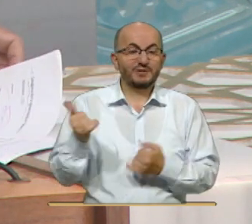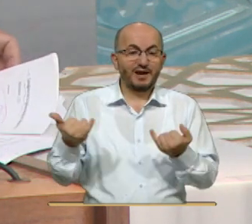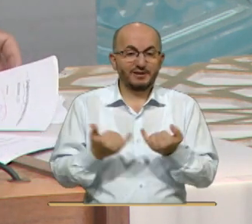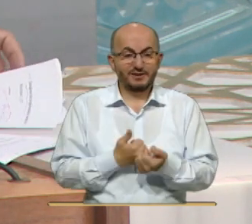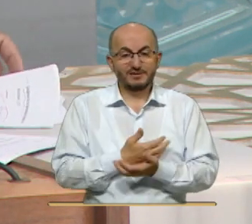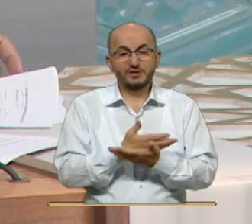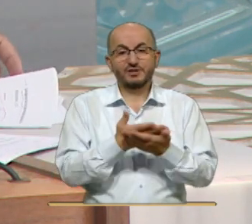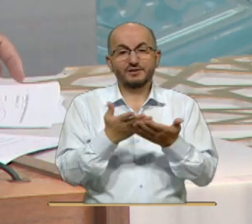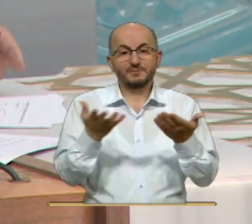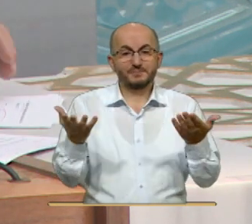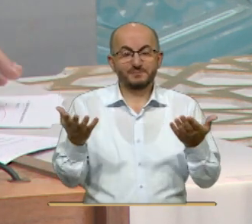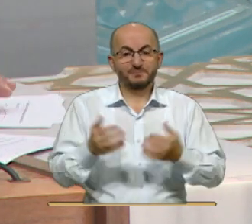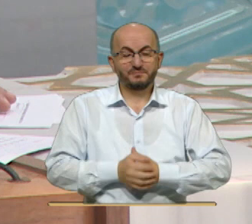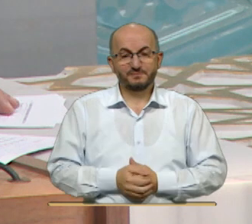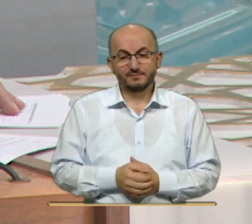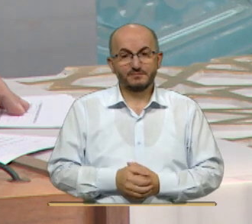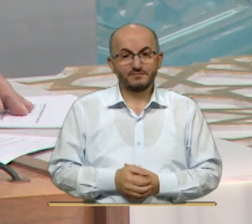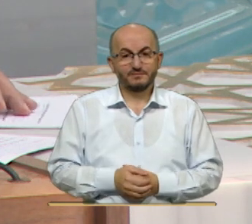kardeşlerim.